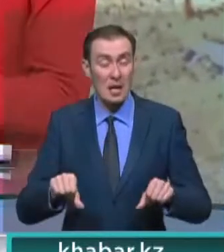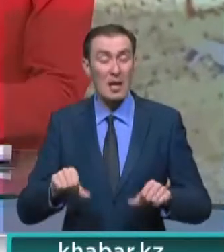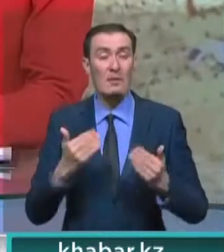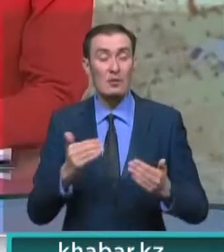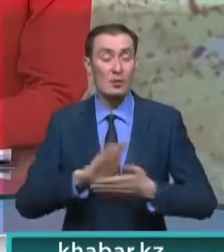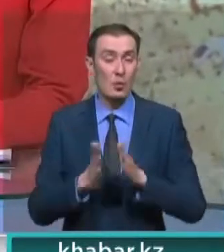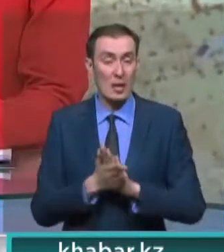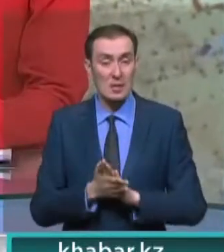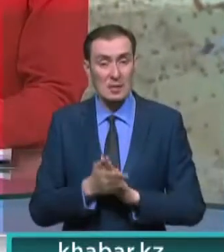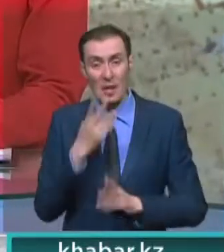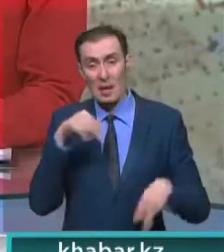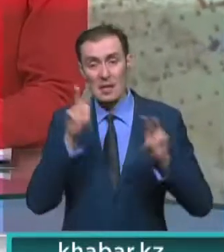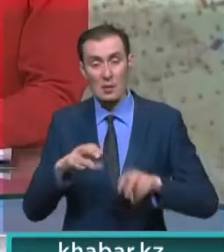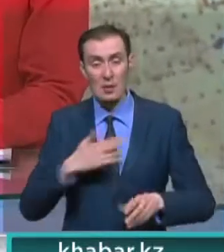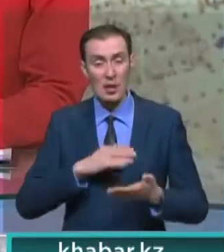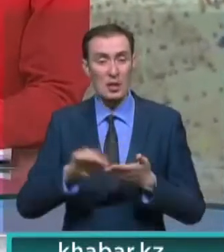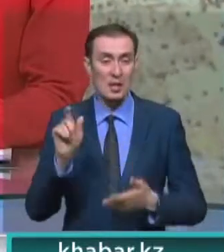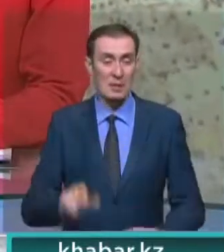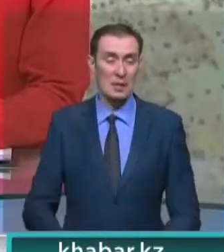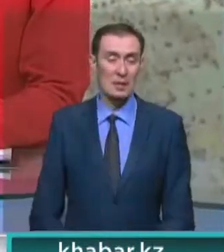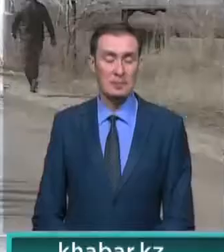ситуации разбирались наши корреспонденты.